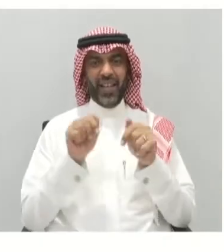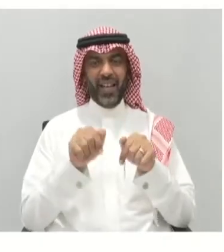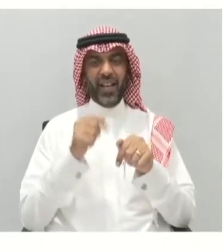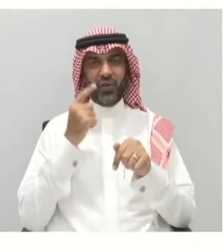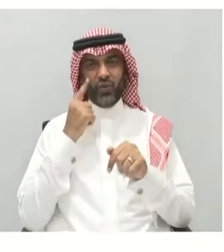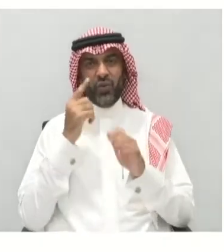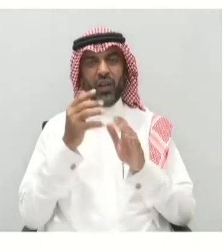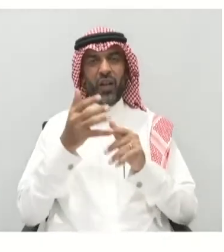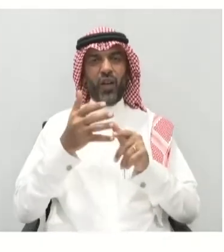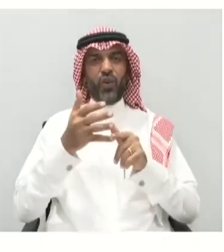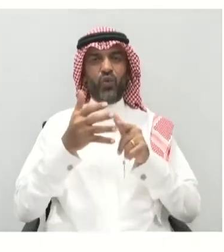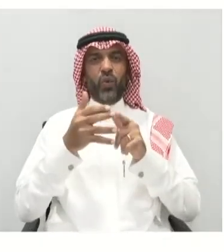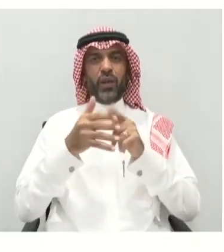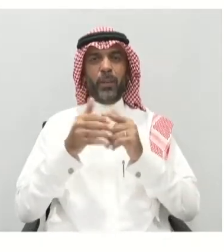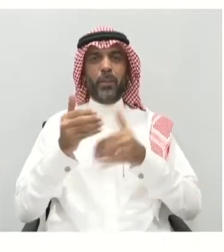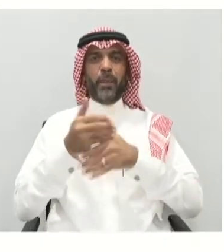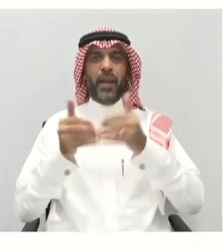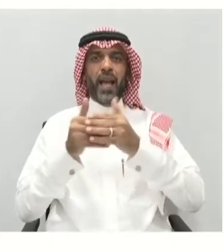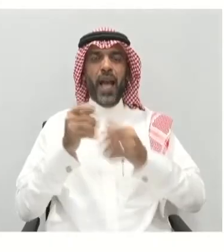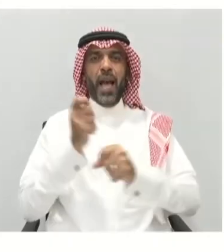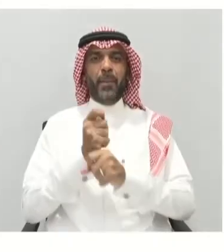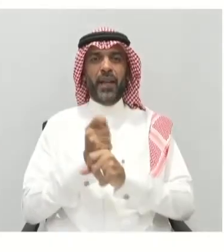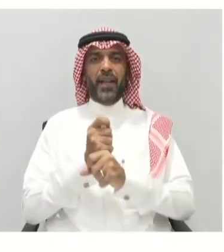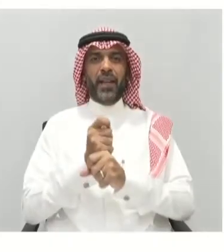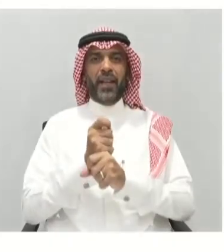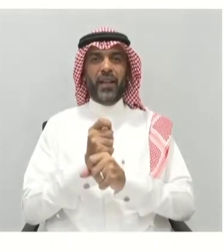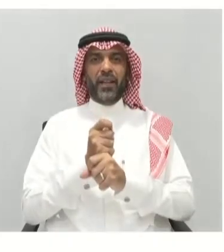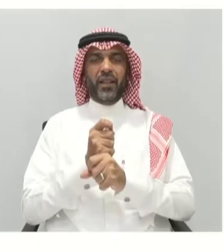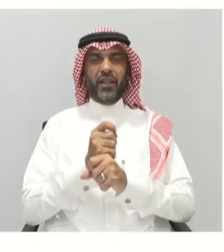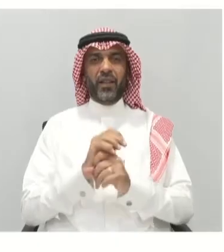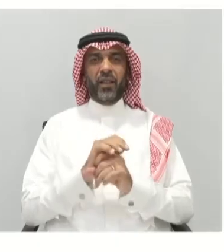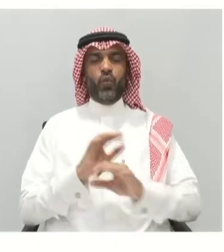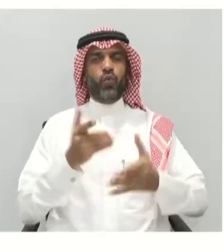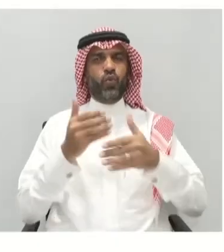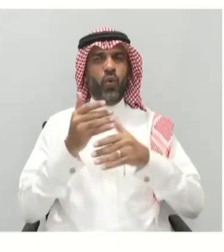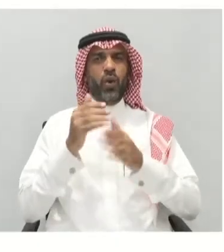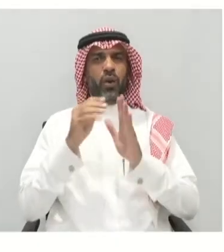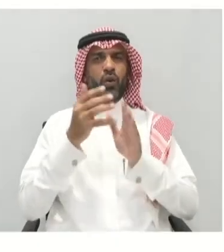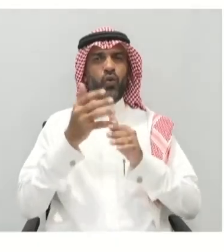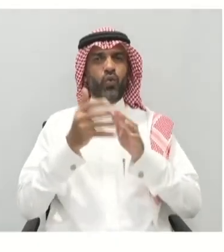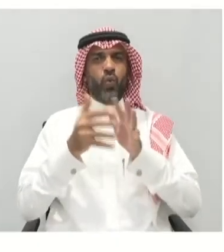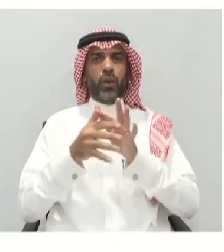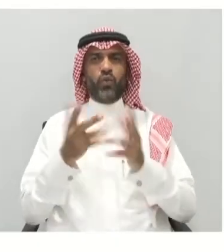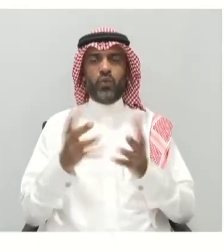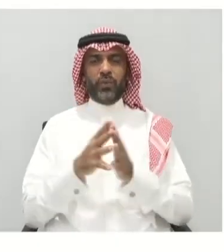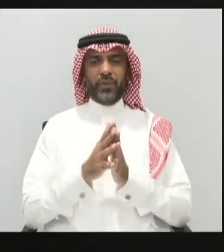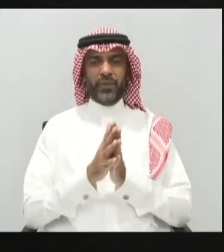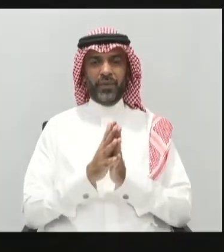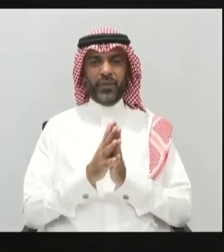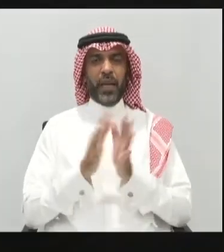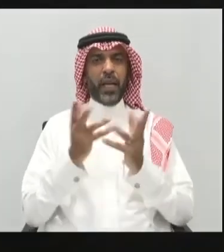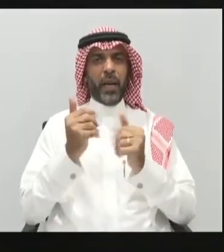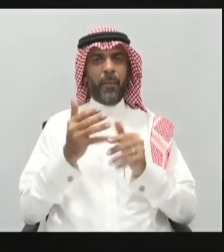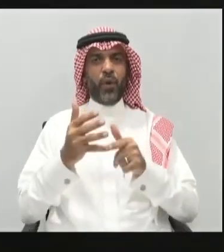خطوات بناء العمليه الحجاجيه من يعرف ما هي خطوات بناء العمليه الحجاجيه كم خطوه